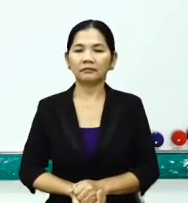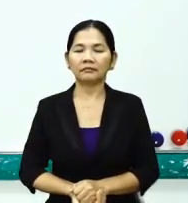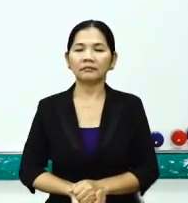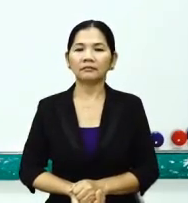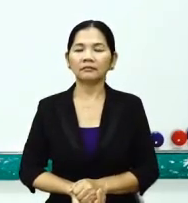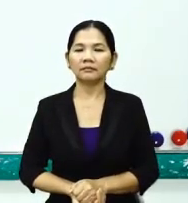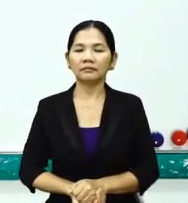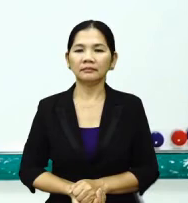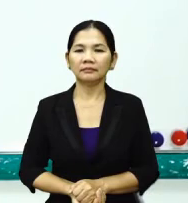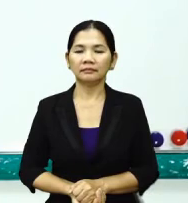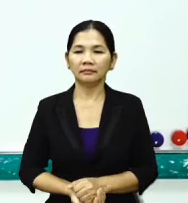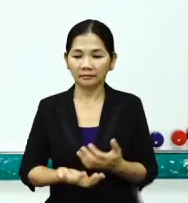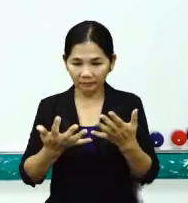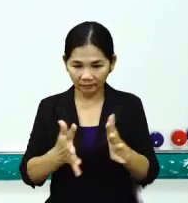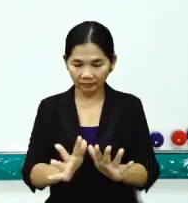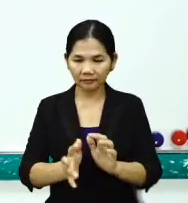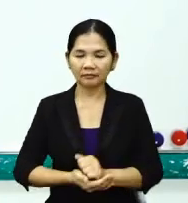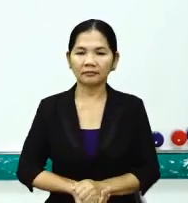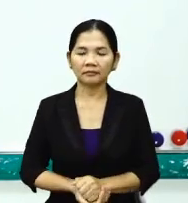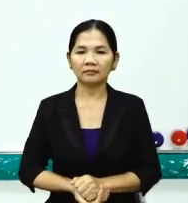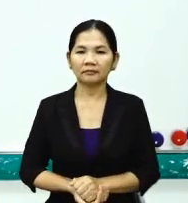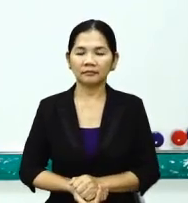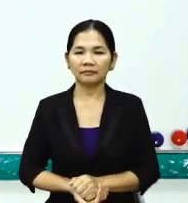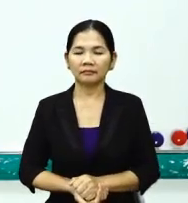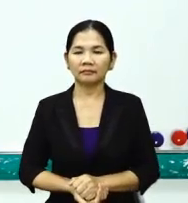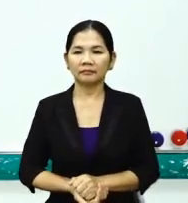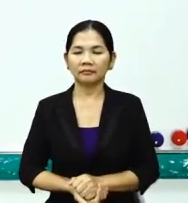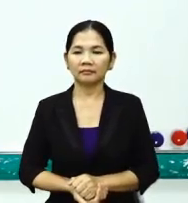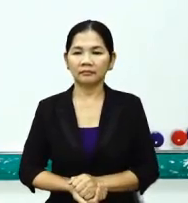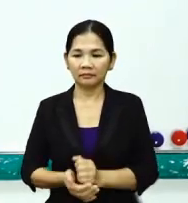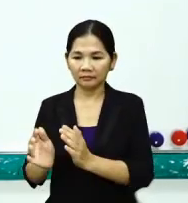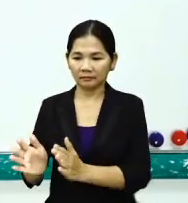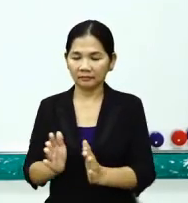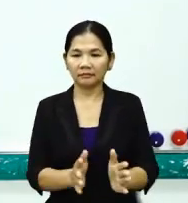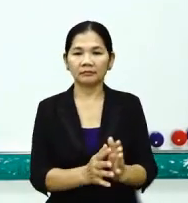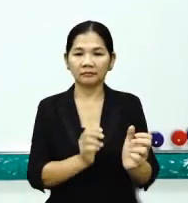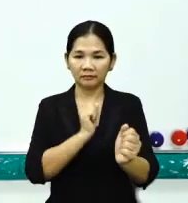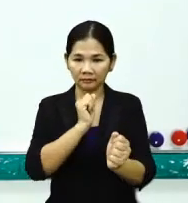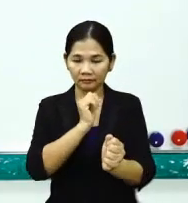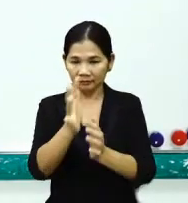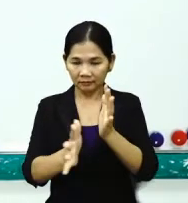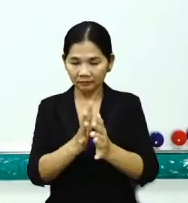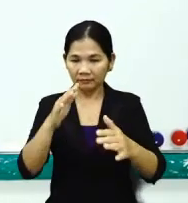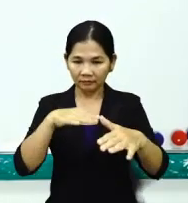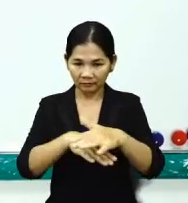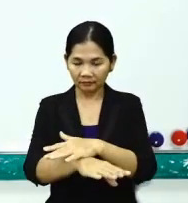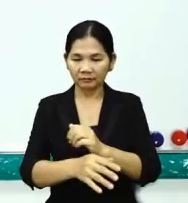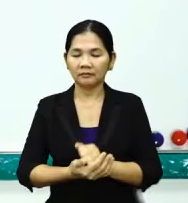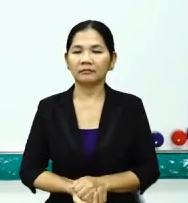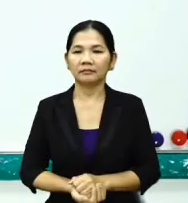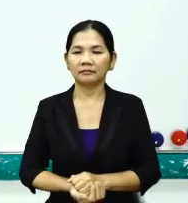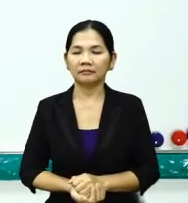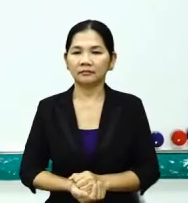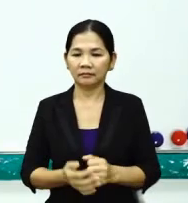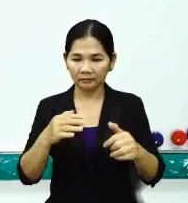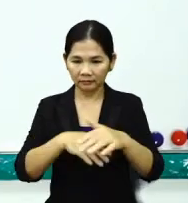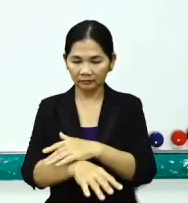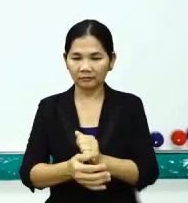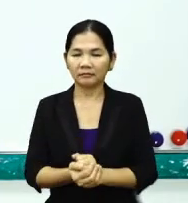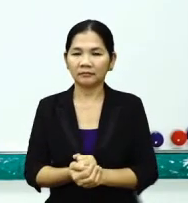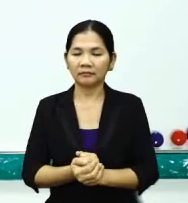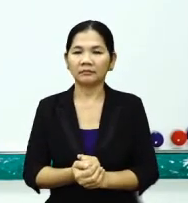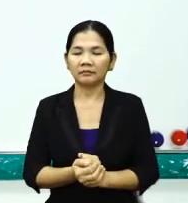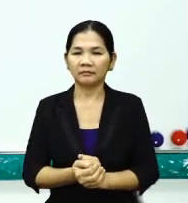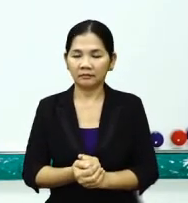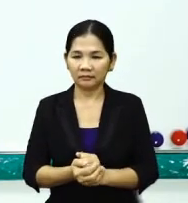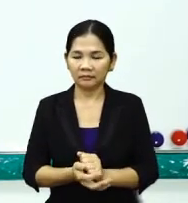chà rụi rò này con chà bởi rụi hai con chập đà bằng toát mình hai con cho bằng toát con cho bằng toát á con lại xây